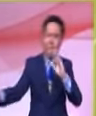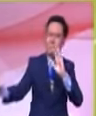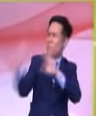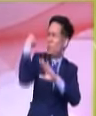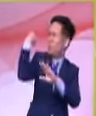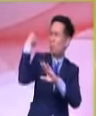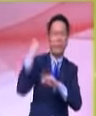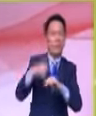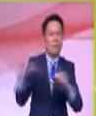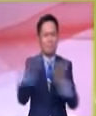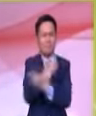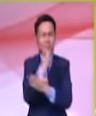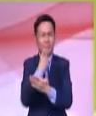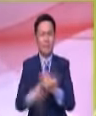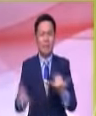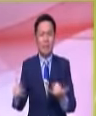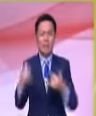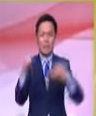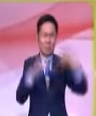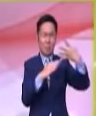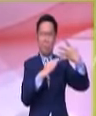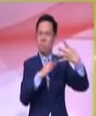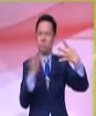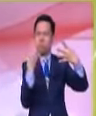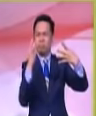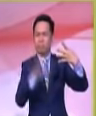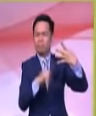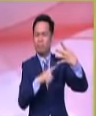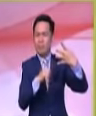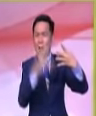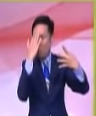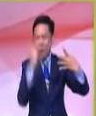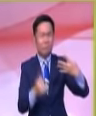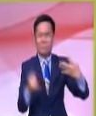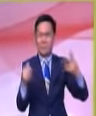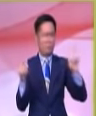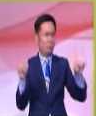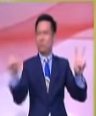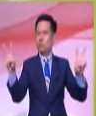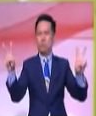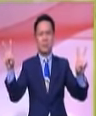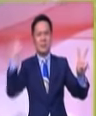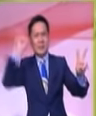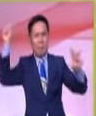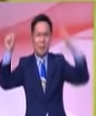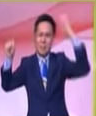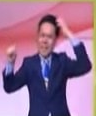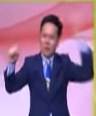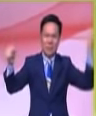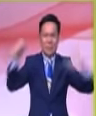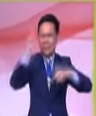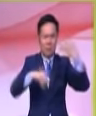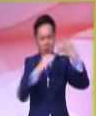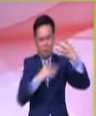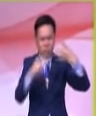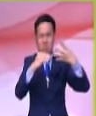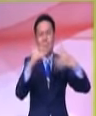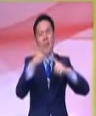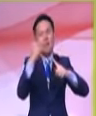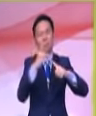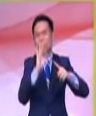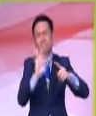merampas kedudukan keempat Liga Super dari Penang FC apabila terikat 2-2 dengan Sabah FC. Dua jaringan Selangor FC